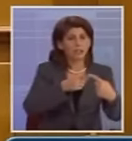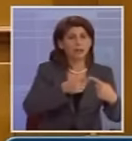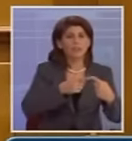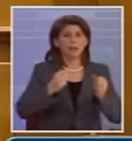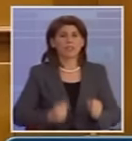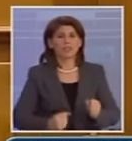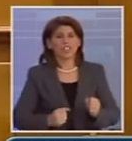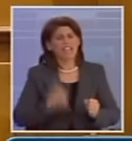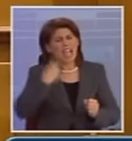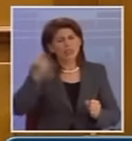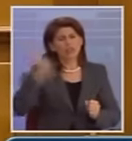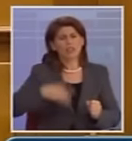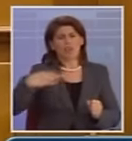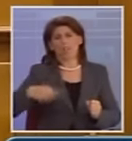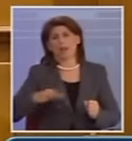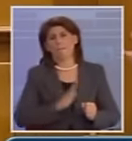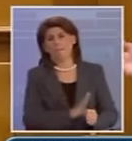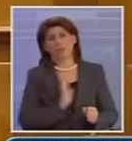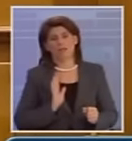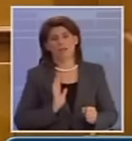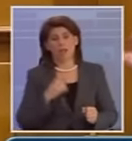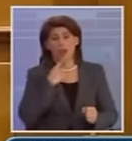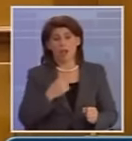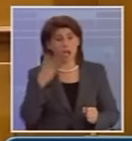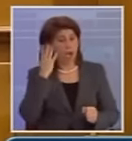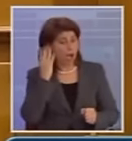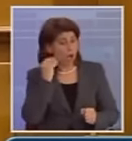απόλυτης αδυναμίας. Μιλάτε συνεχώς, το άκουσα